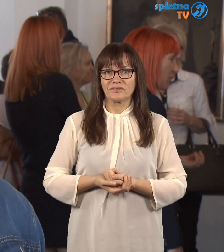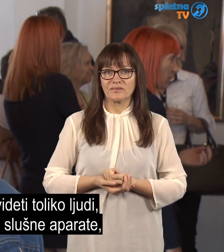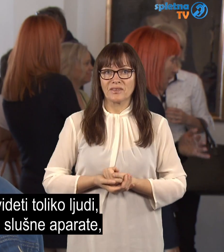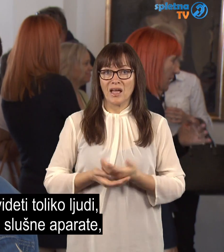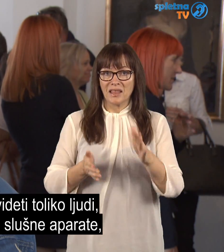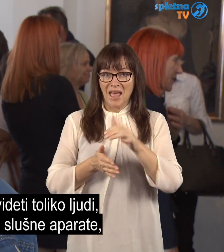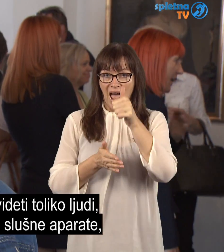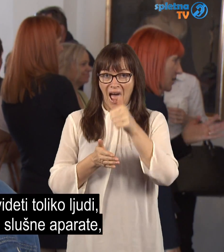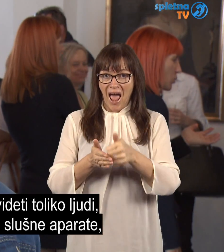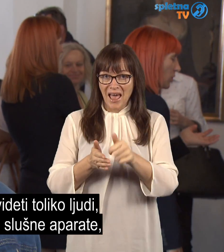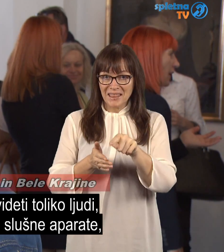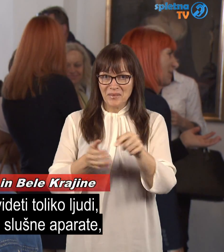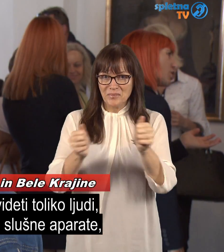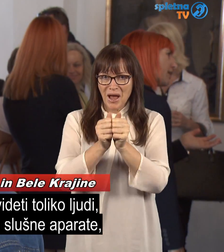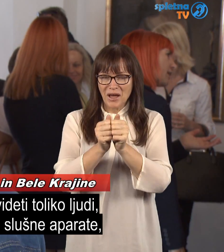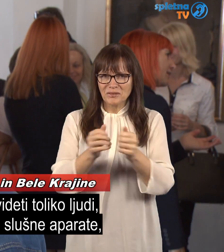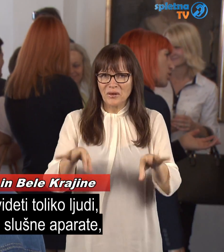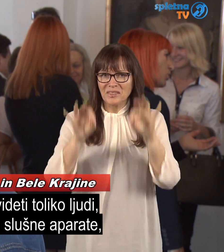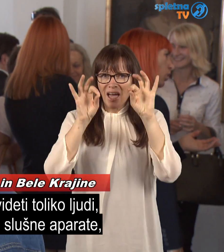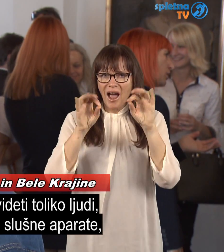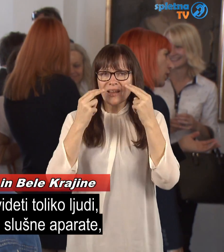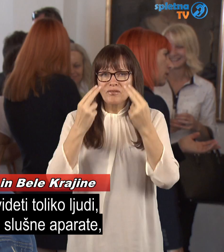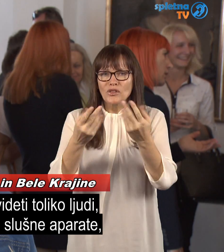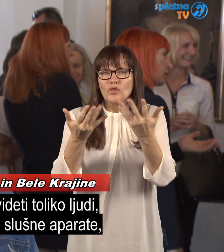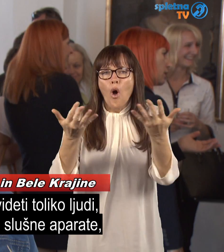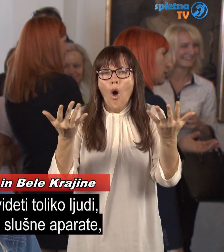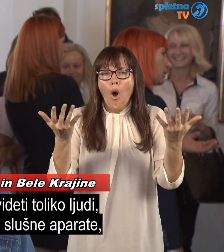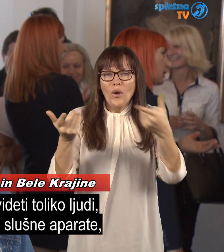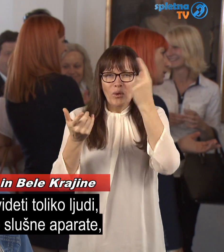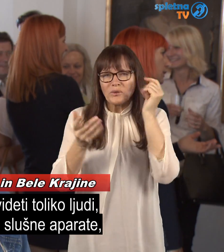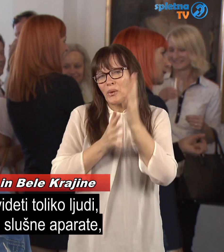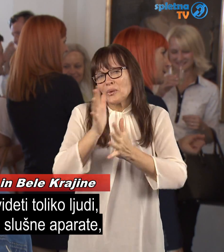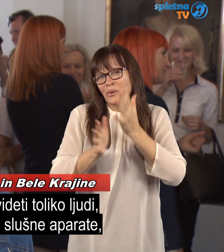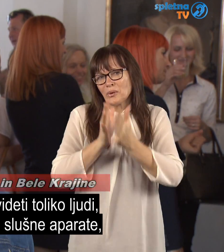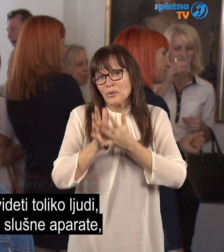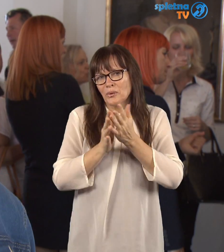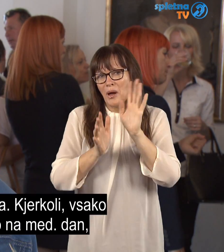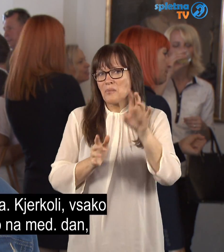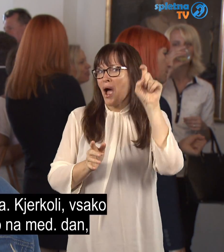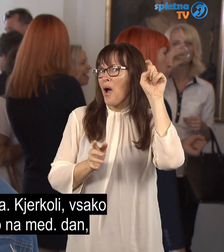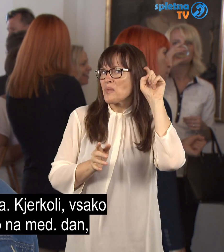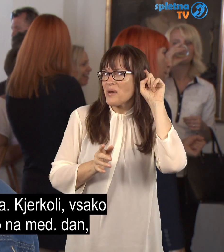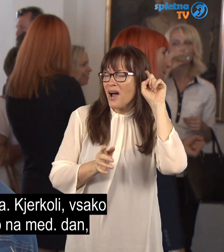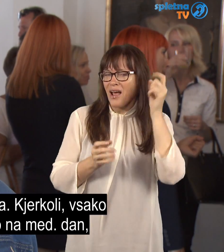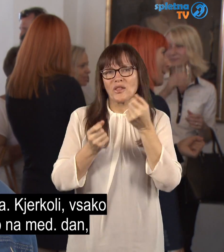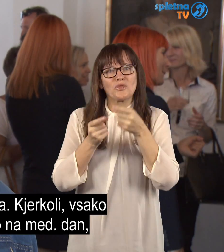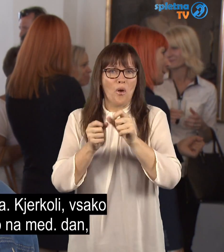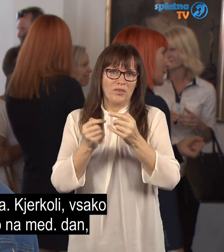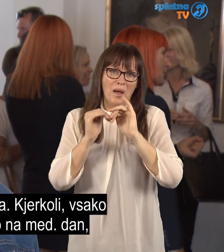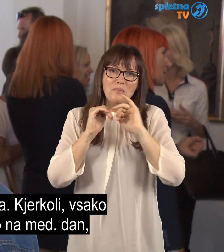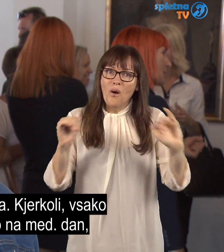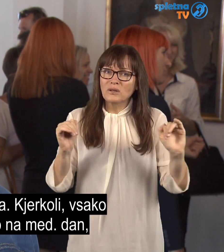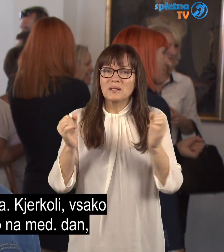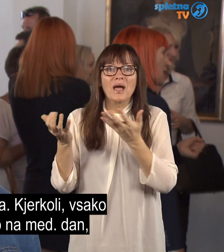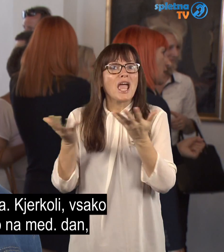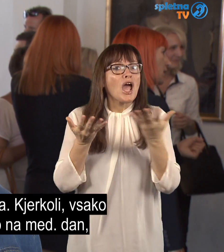Na enem mestu najdati in videti toliko ljudi, ki kretajo, ki imajo slušne aparate, je nekaj posebnega.